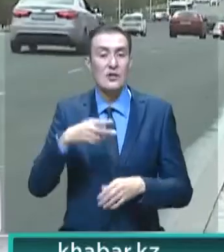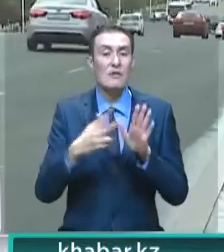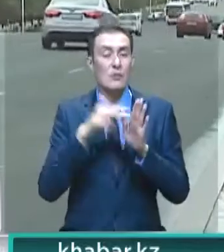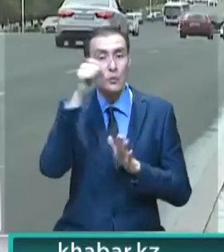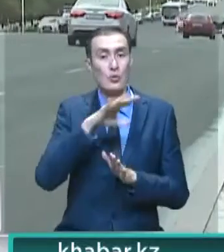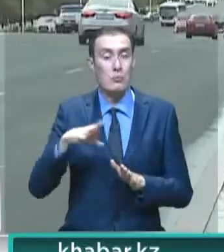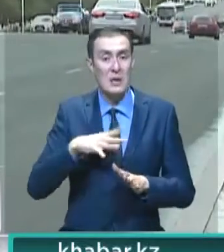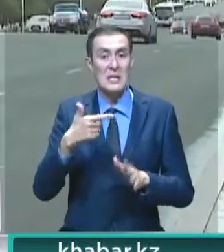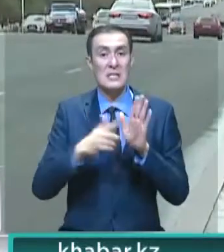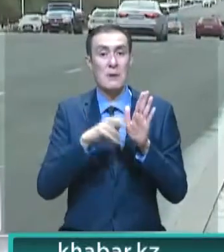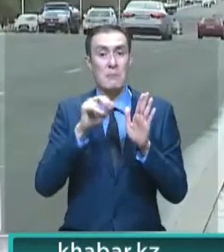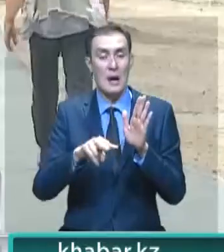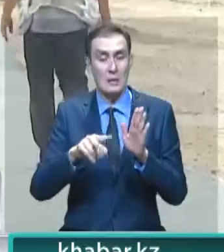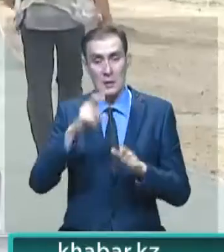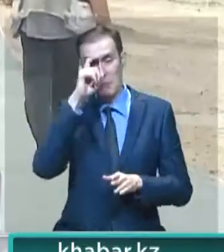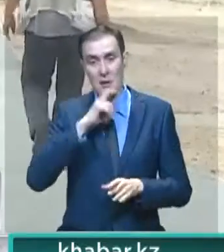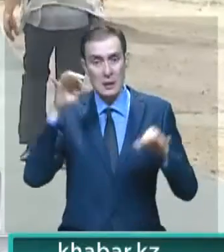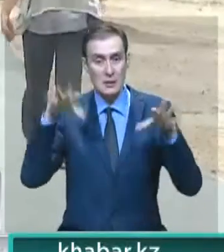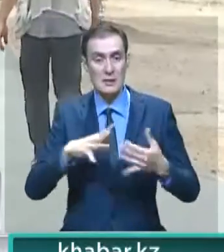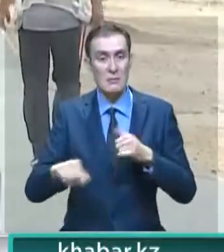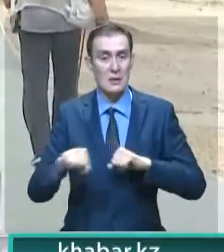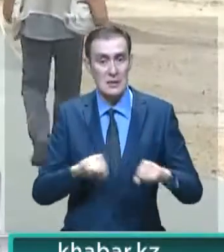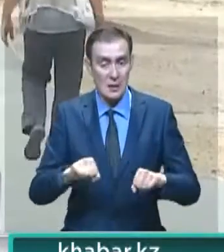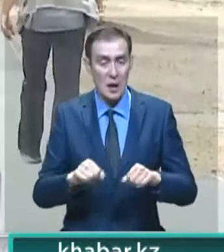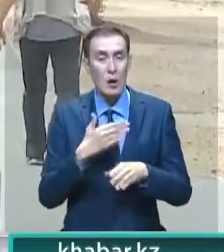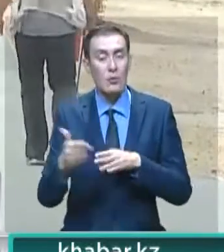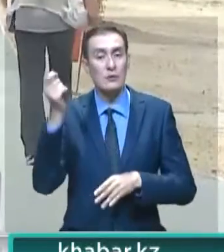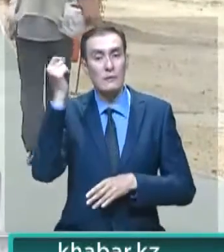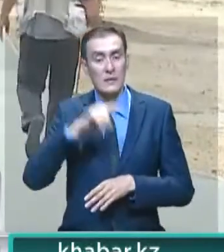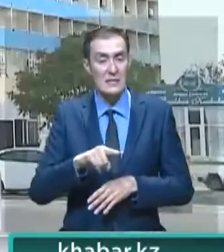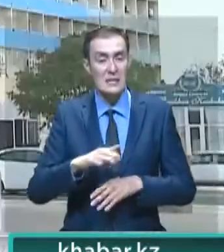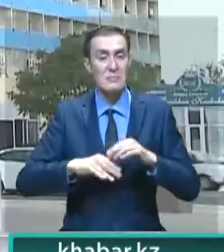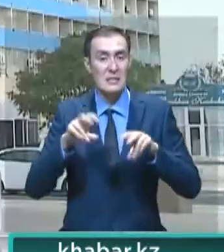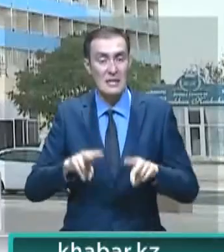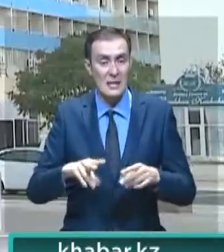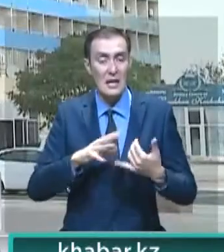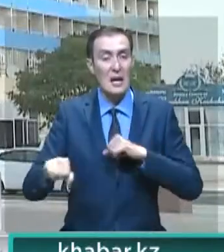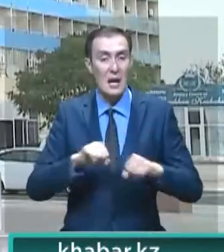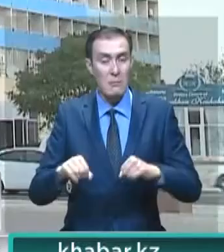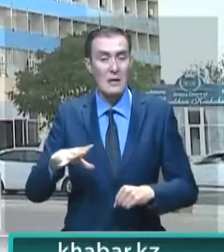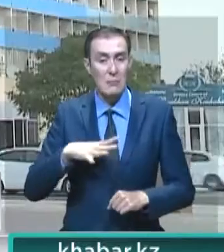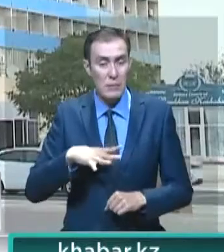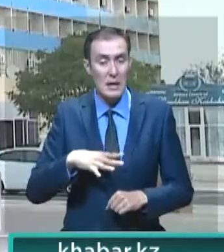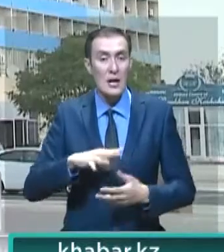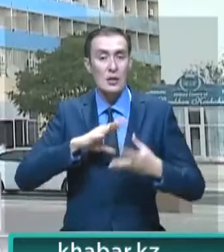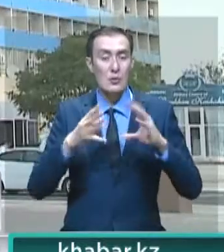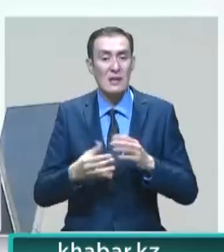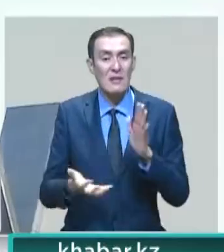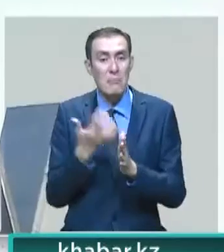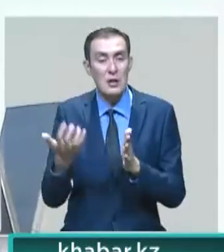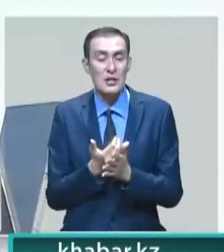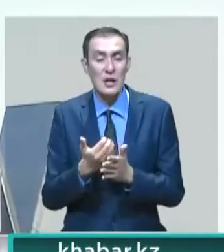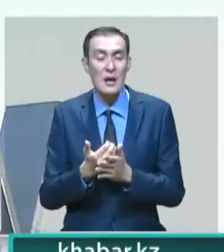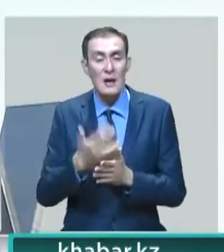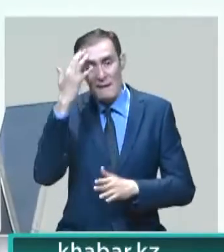году произошло 7-бальное непрогнозируемое землетрясение. Как позже выяснили сейсмологи, подземные колебания стали последствием добычи